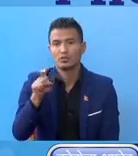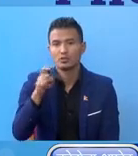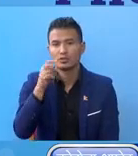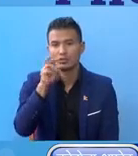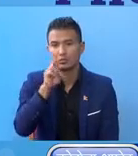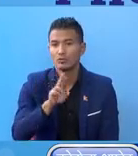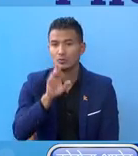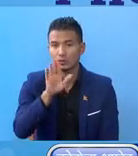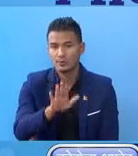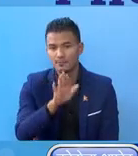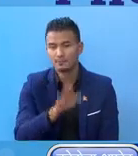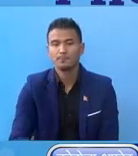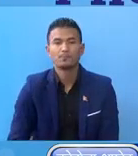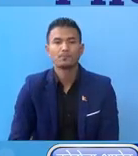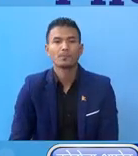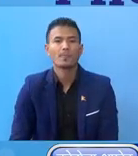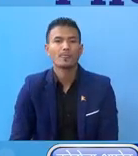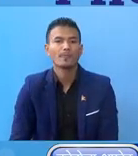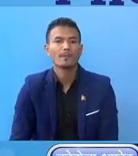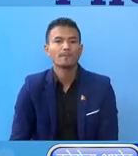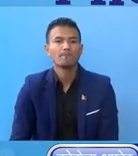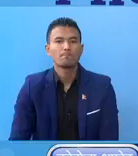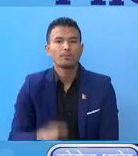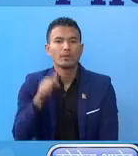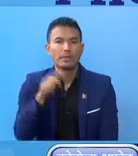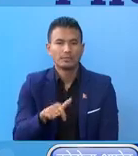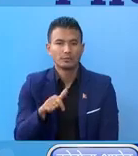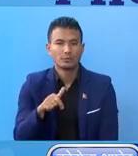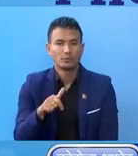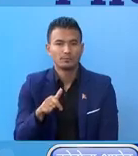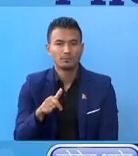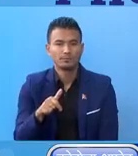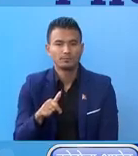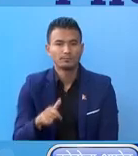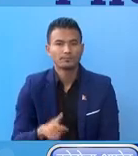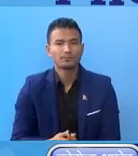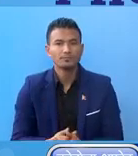0.5% रहेको छ। र आजको यो